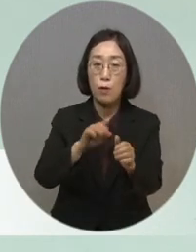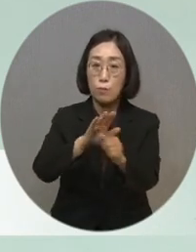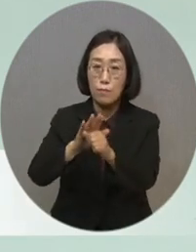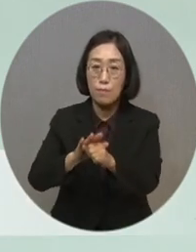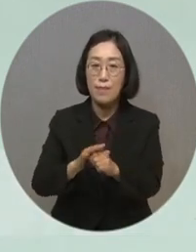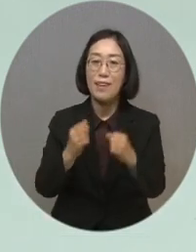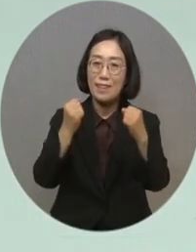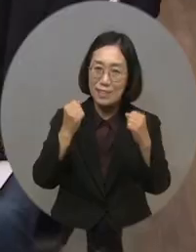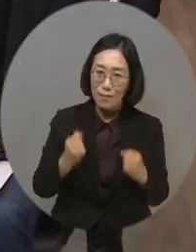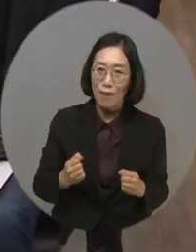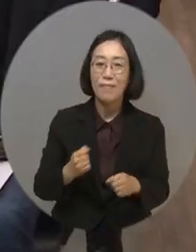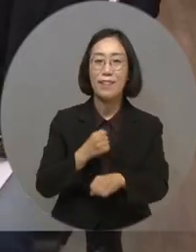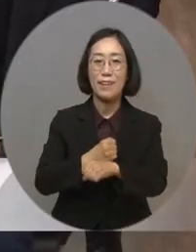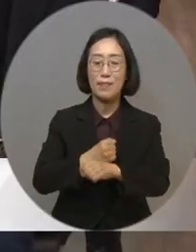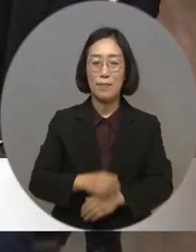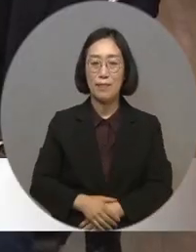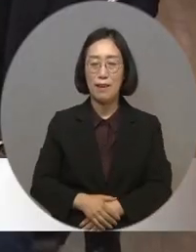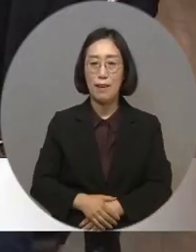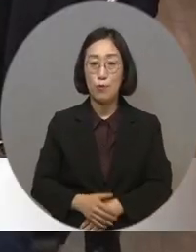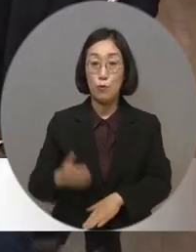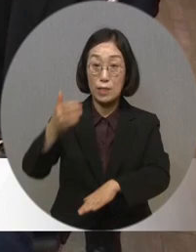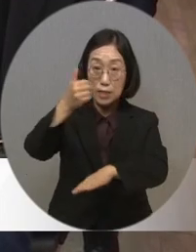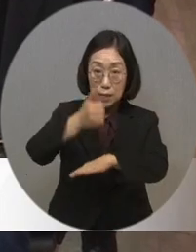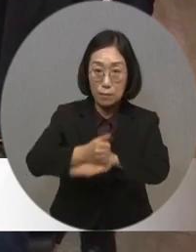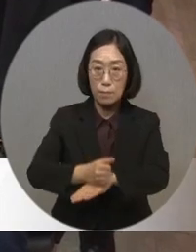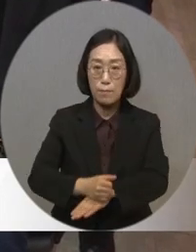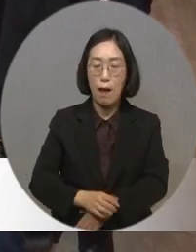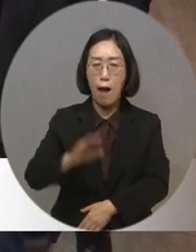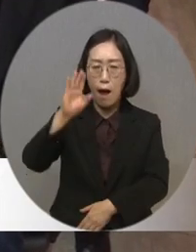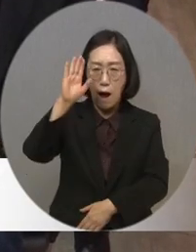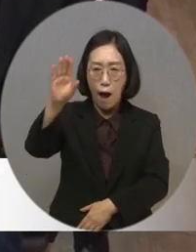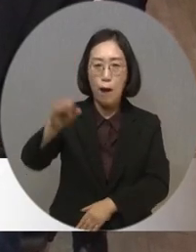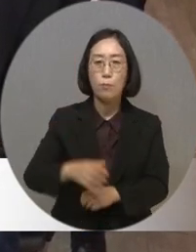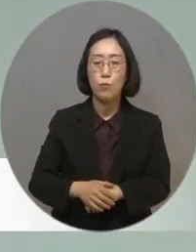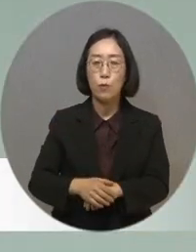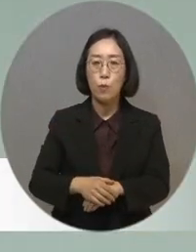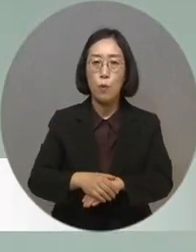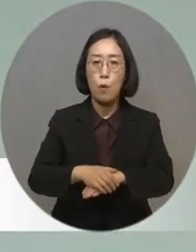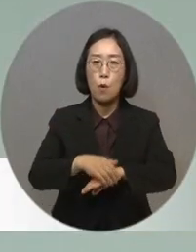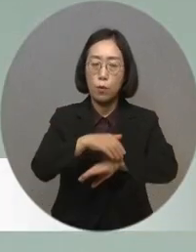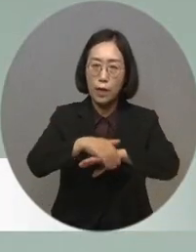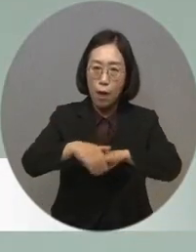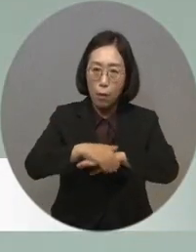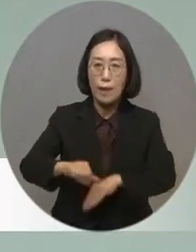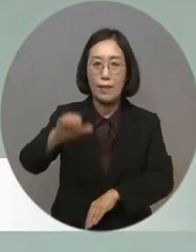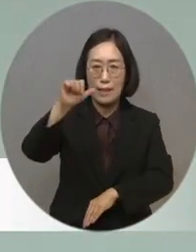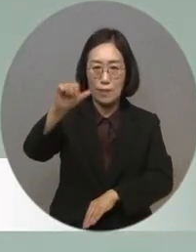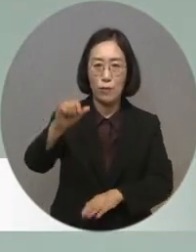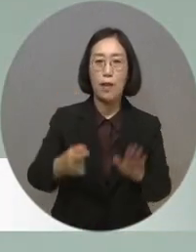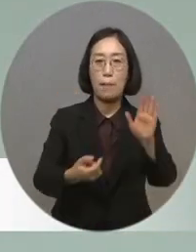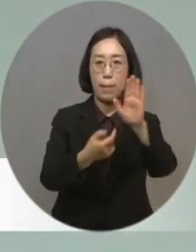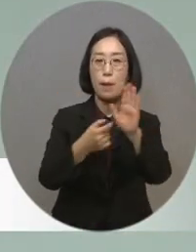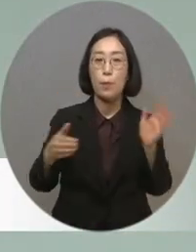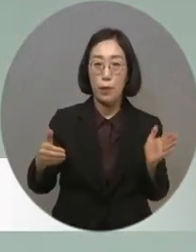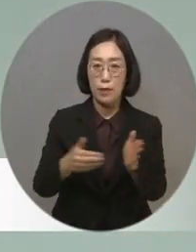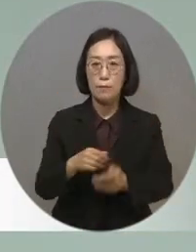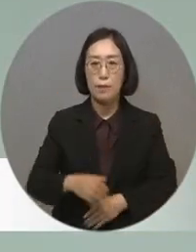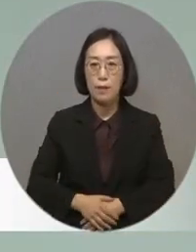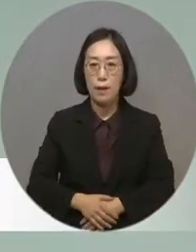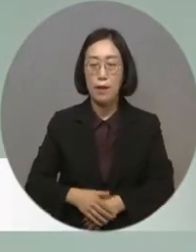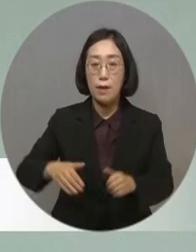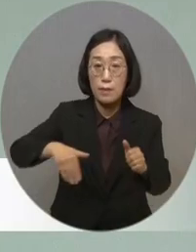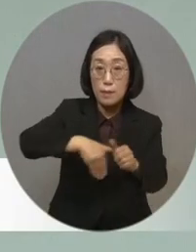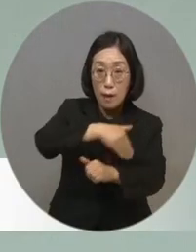다하는데 응원하겠습니다. 취임식과 더불어 장애인 기업 육성을 위한 5대 비전도 발표됐습니다.